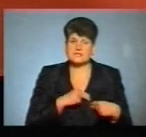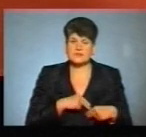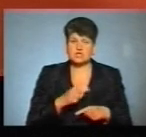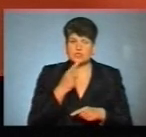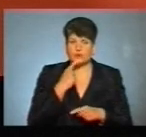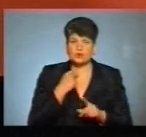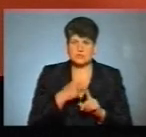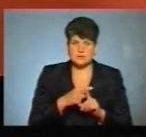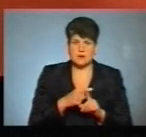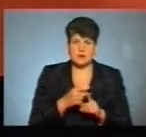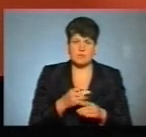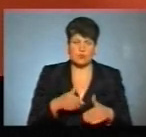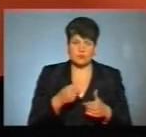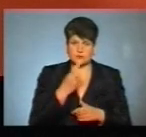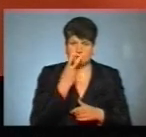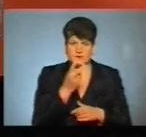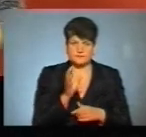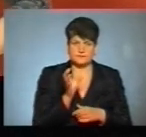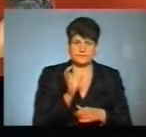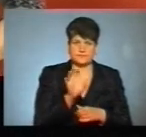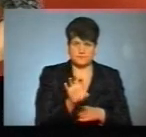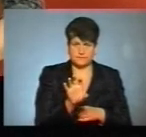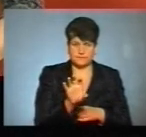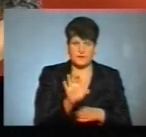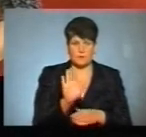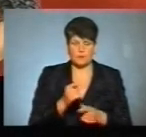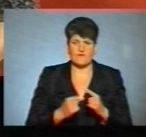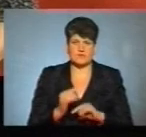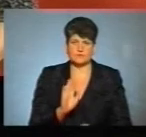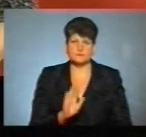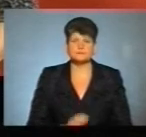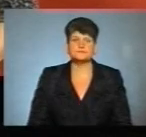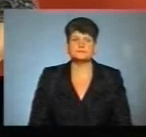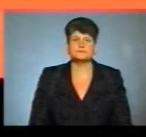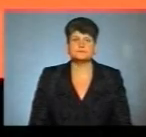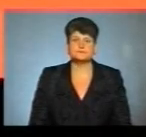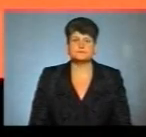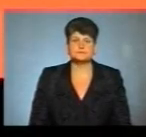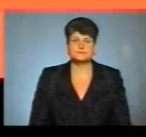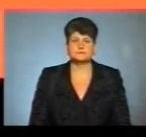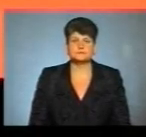Червоного Хреста. Я пропоную зараз переглянути ще один відеоматеріал, і тоді ми повернемося в студію.